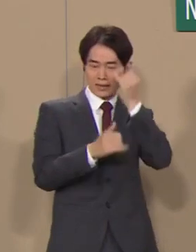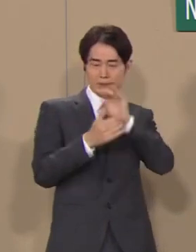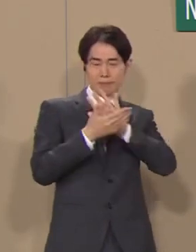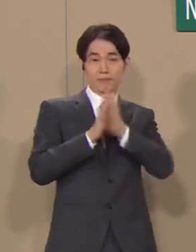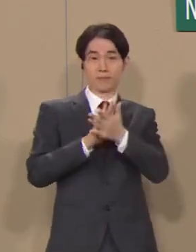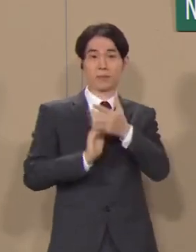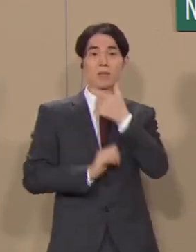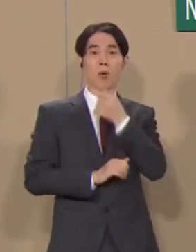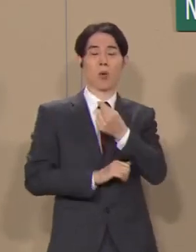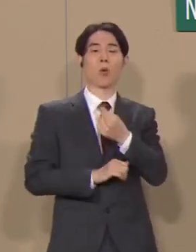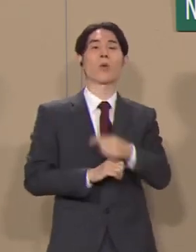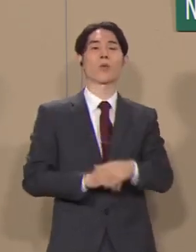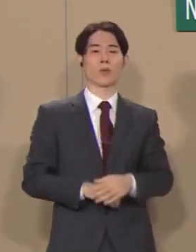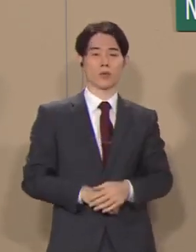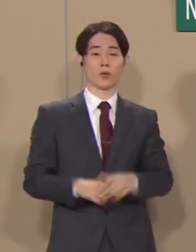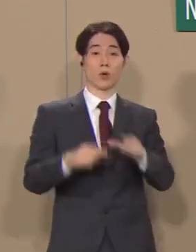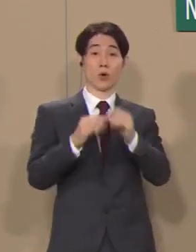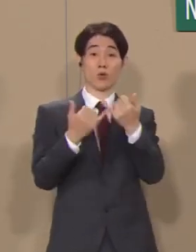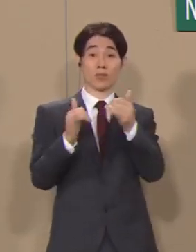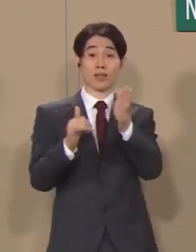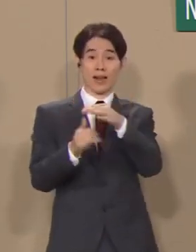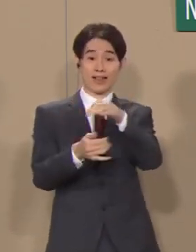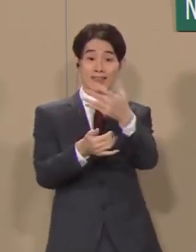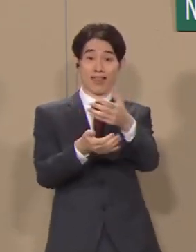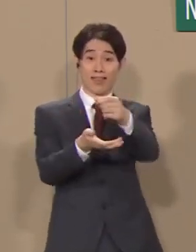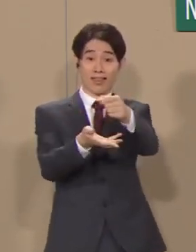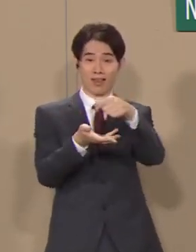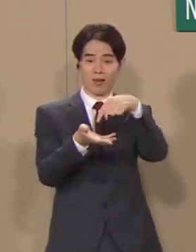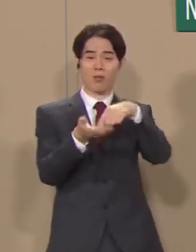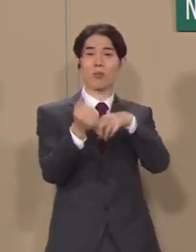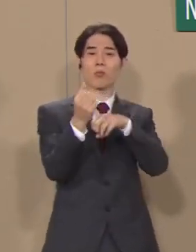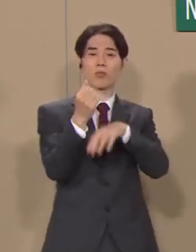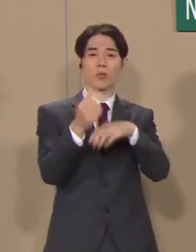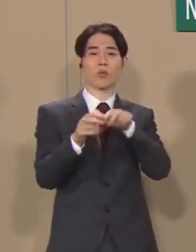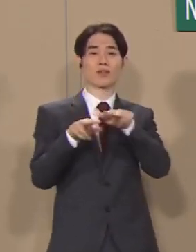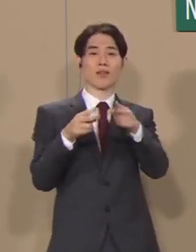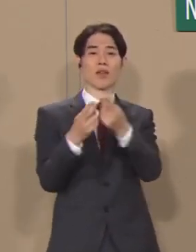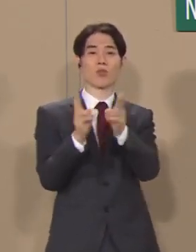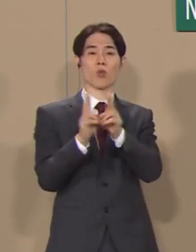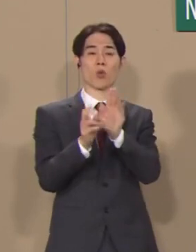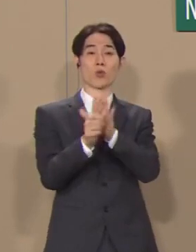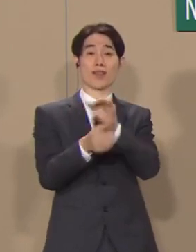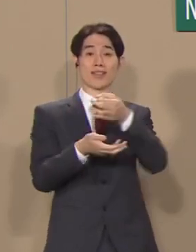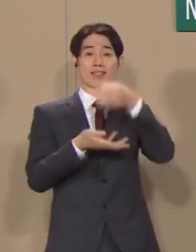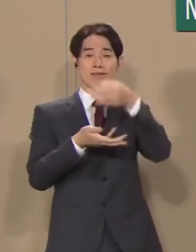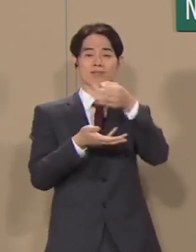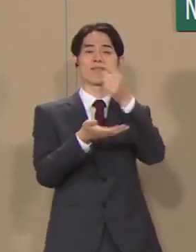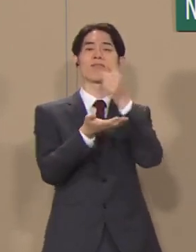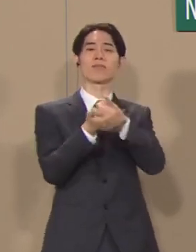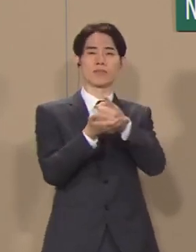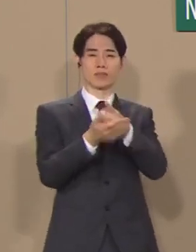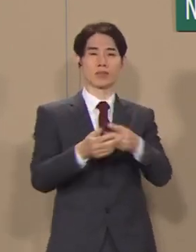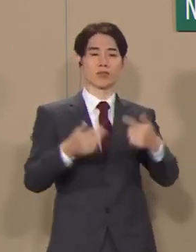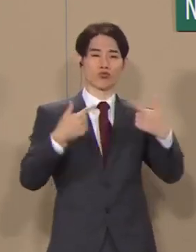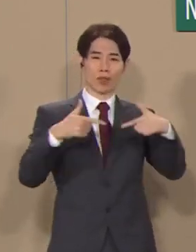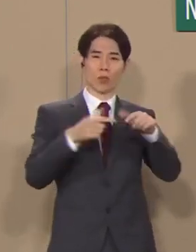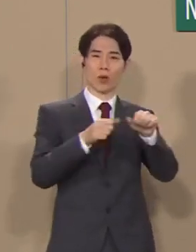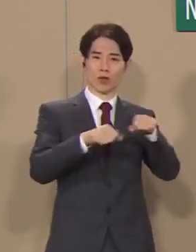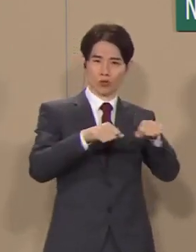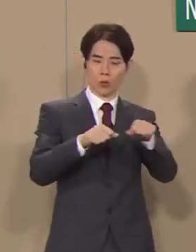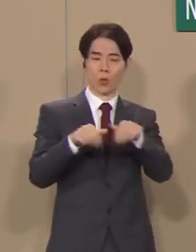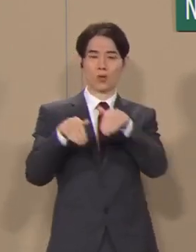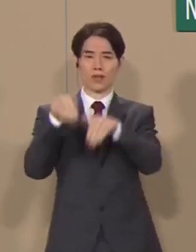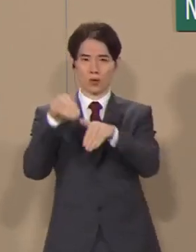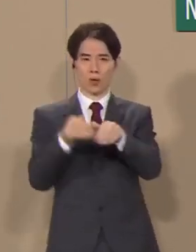ます国民から頂いた税金が原資である政党助成金だけで日々の活動や選挙を